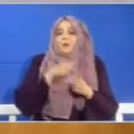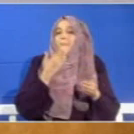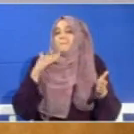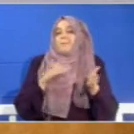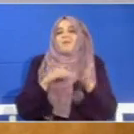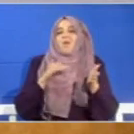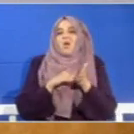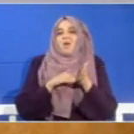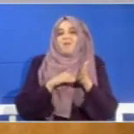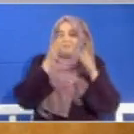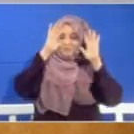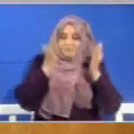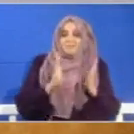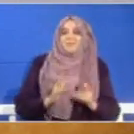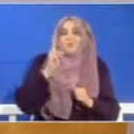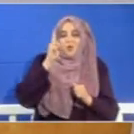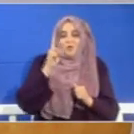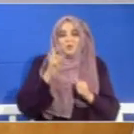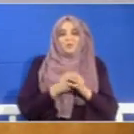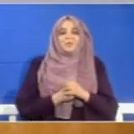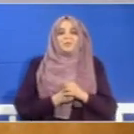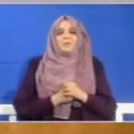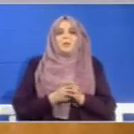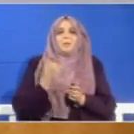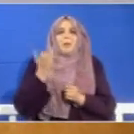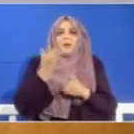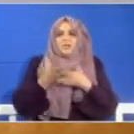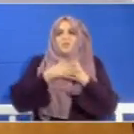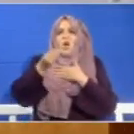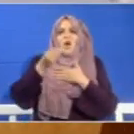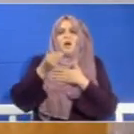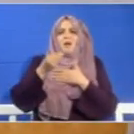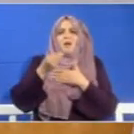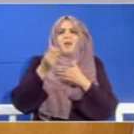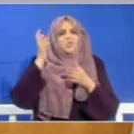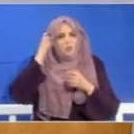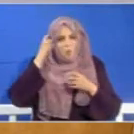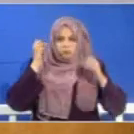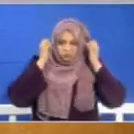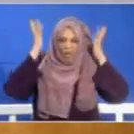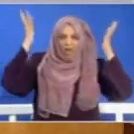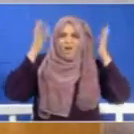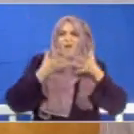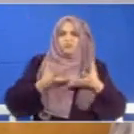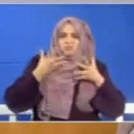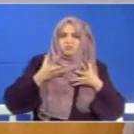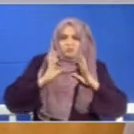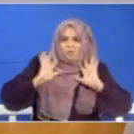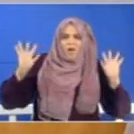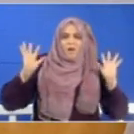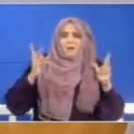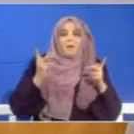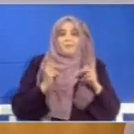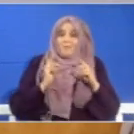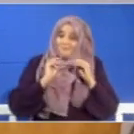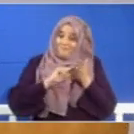تقويم. يعني لا يخرج إلى الناس وشعره مش عارف كيف داير واللحية نتاعه كيف